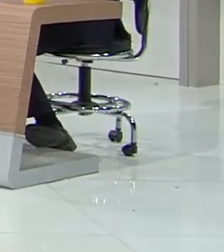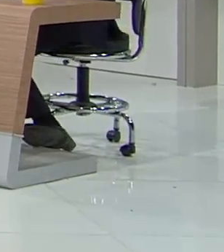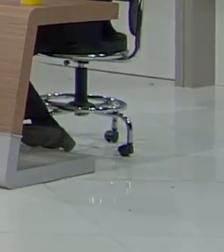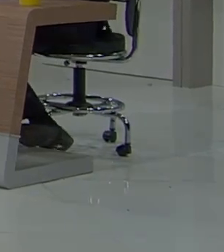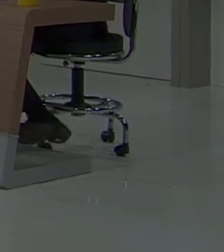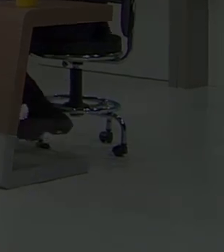고맙습니다